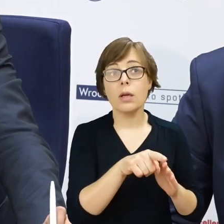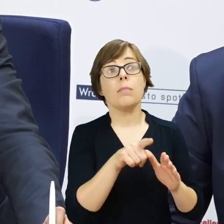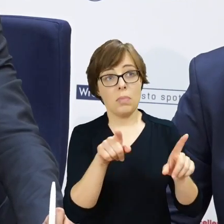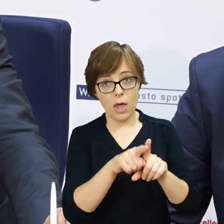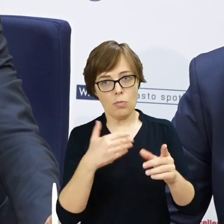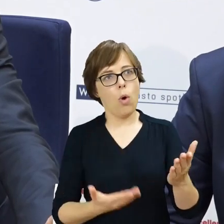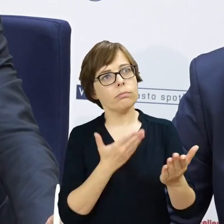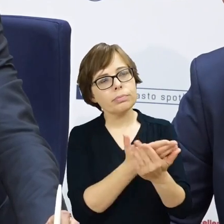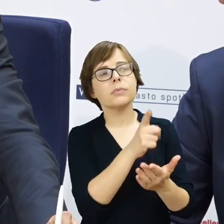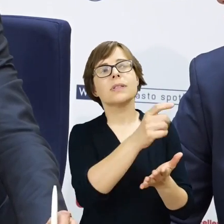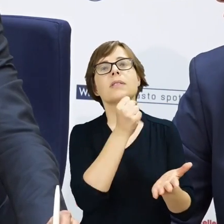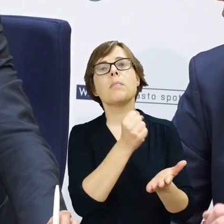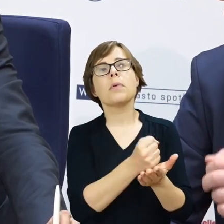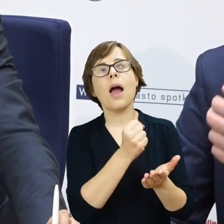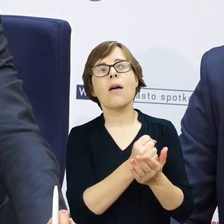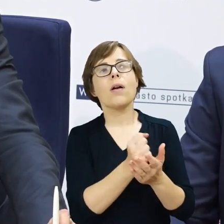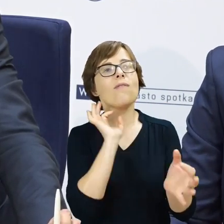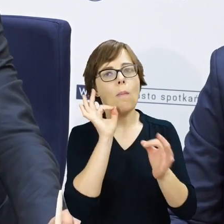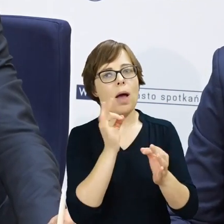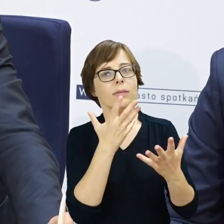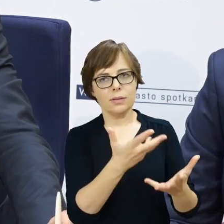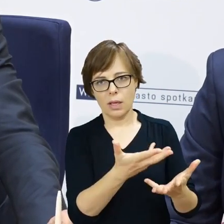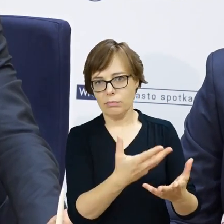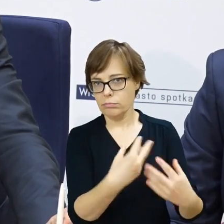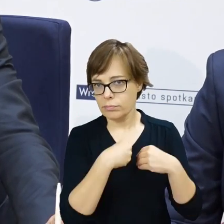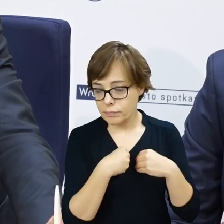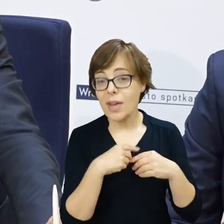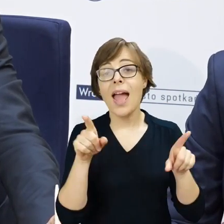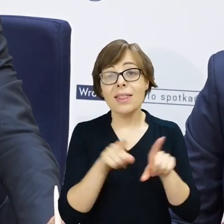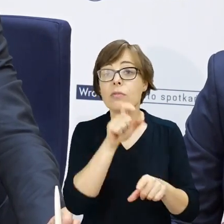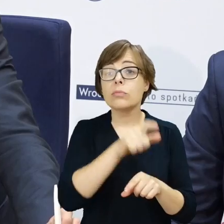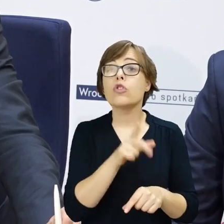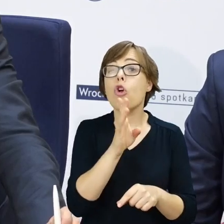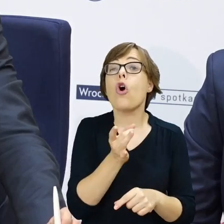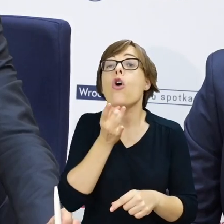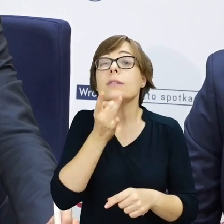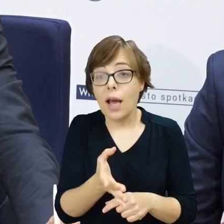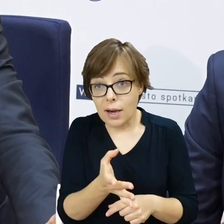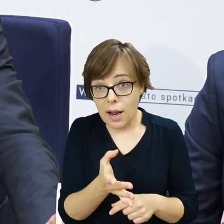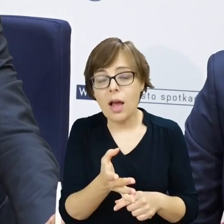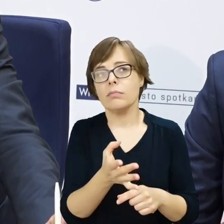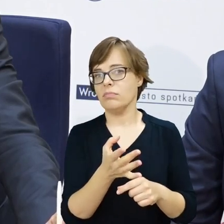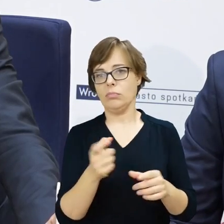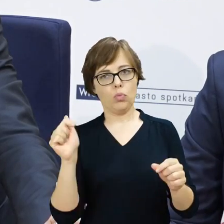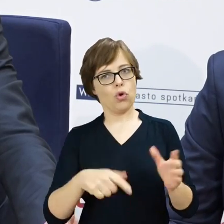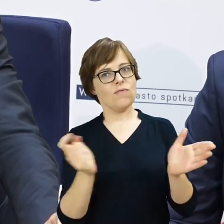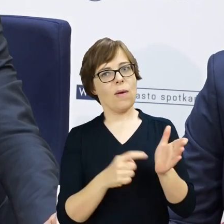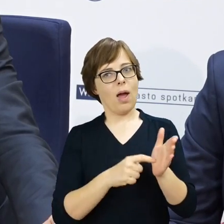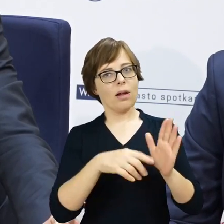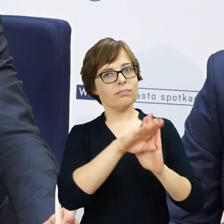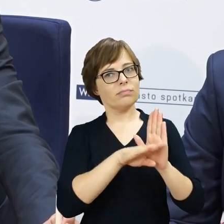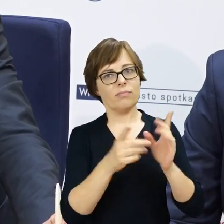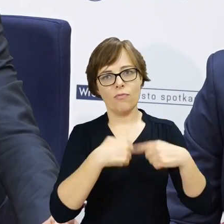stawiała skarżącemu bardzo wysokie wymagania. I to są często te same problemy, które dotykają osobę procesującą się na